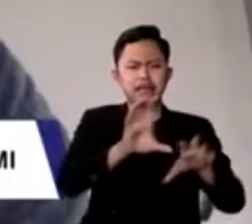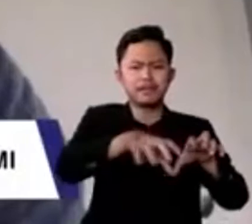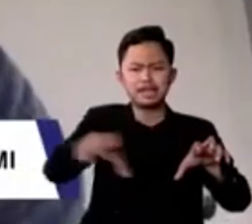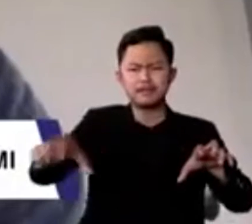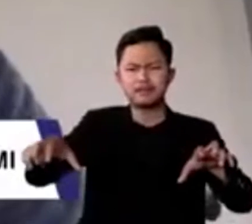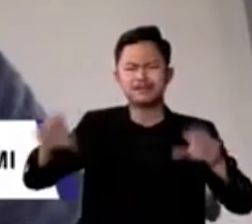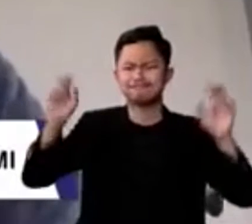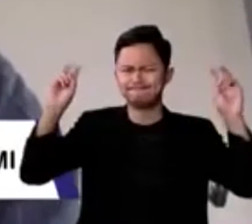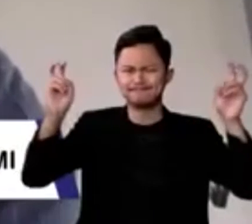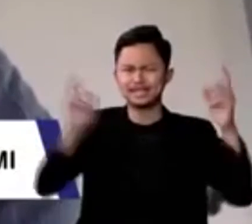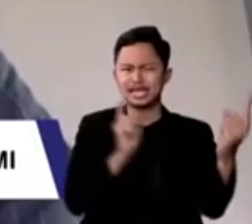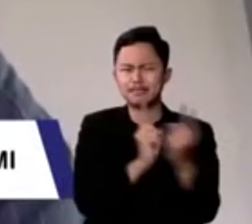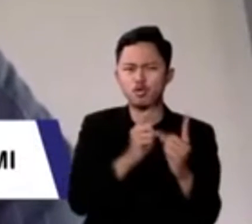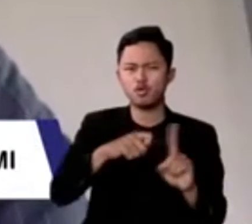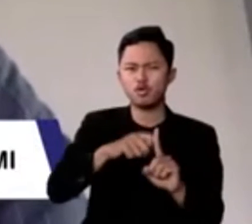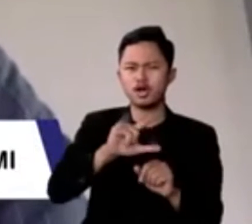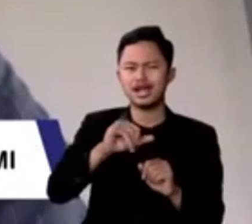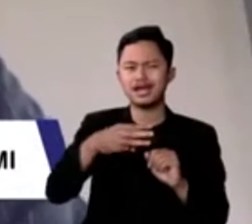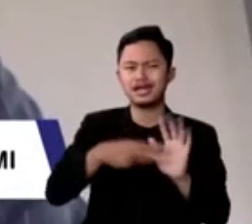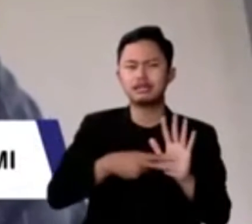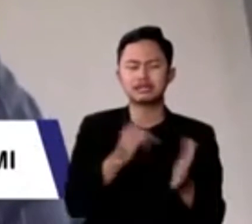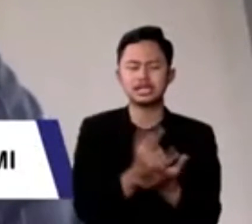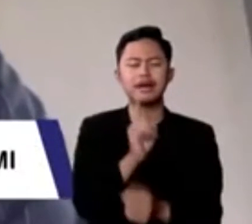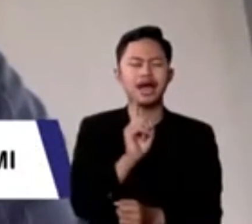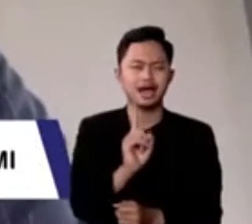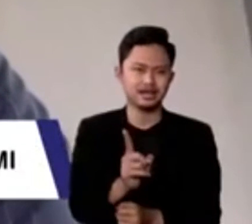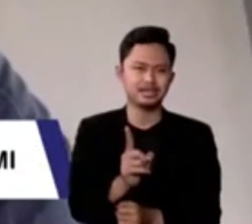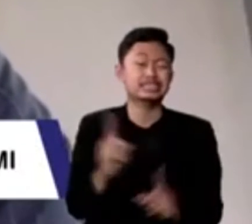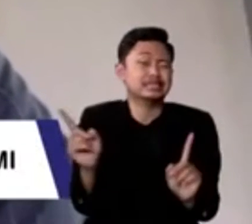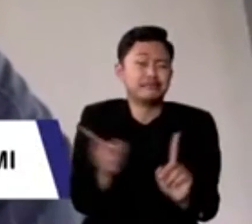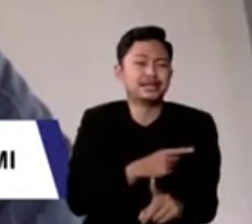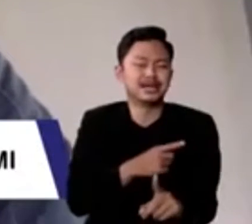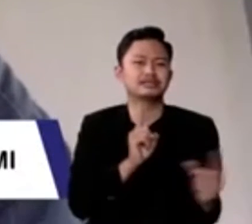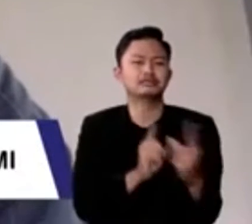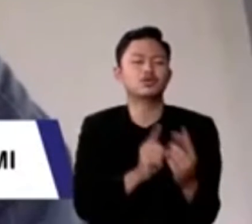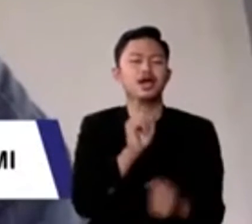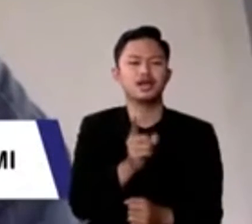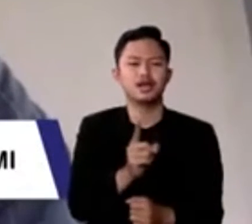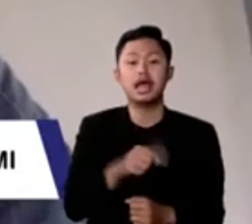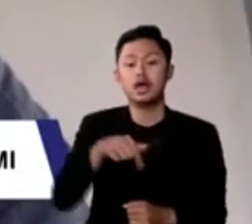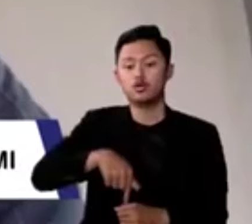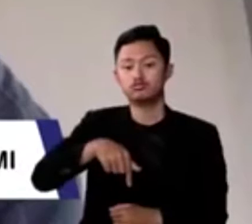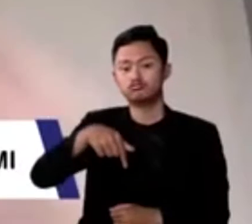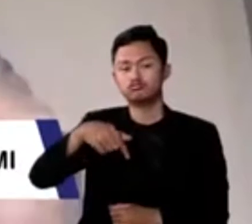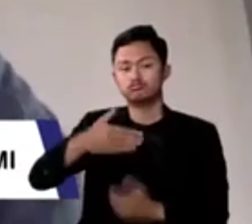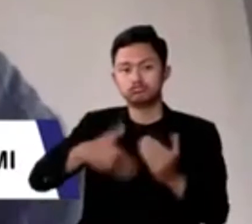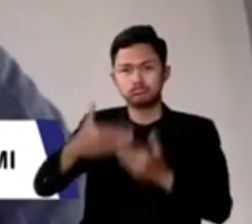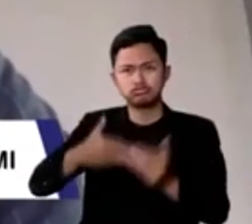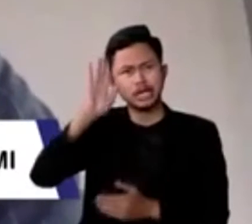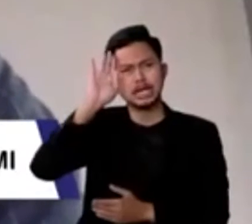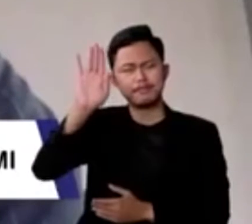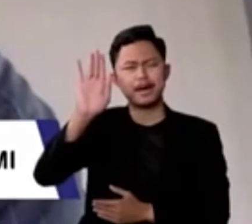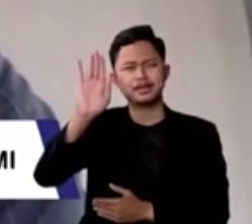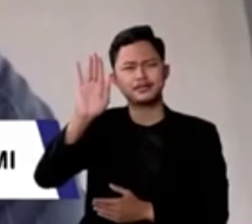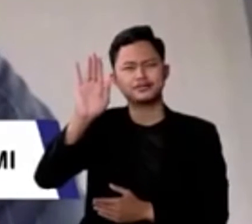input harus ketemu dengan clear dan karena begitu kalau dari sisi strategi Rere yang selama ini kita jalanin memang apalagi misalnya